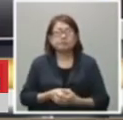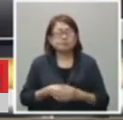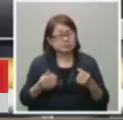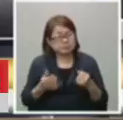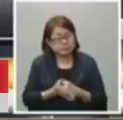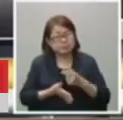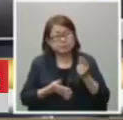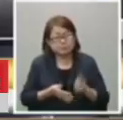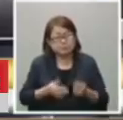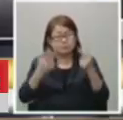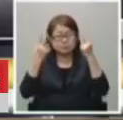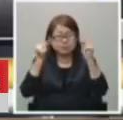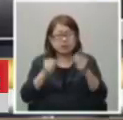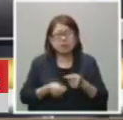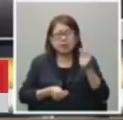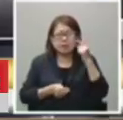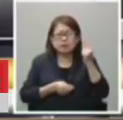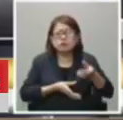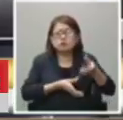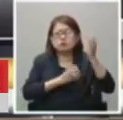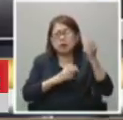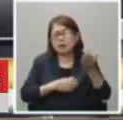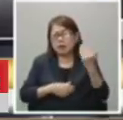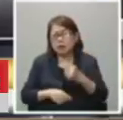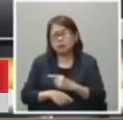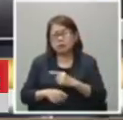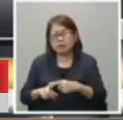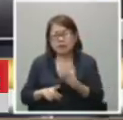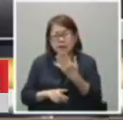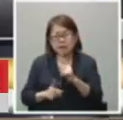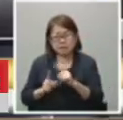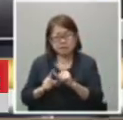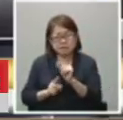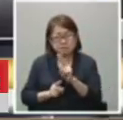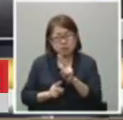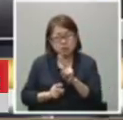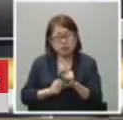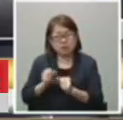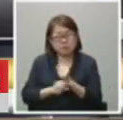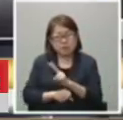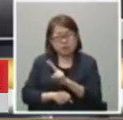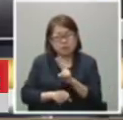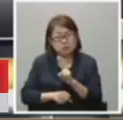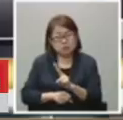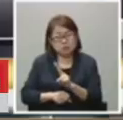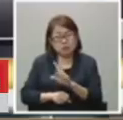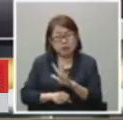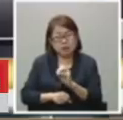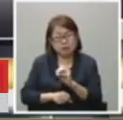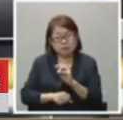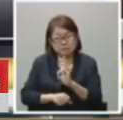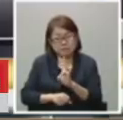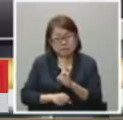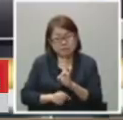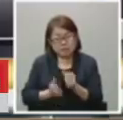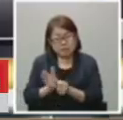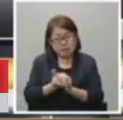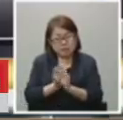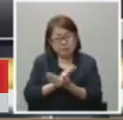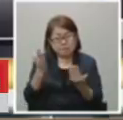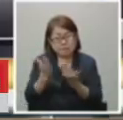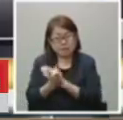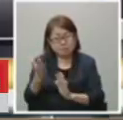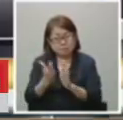ะครับถ้าย้อนความกลับไป22พฤษภา57ท่านนายกได้กรุณาปฏิรูปประเทศตามที่ท่านได้พูดไว้กับสังค